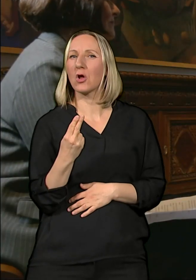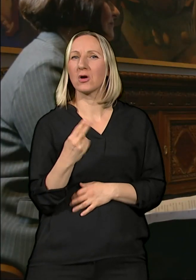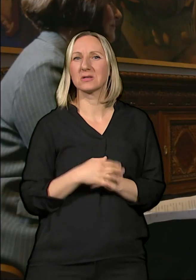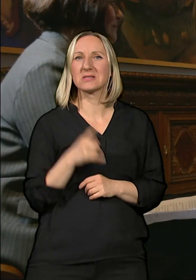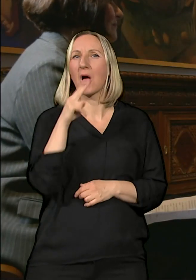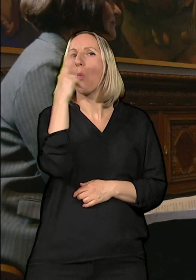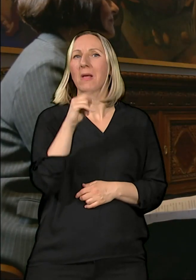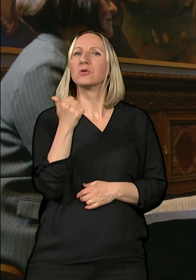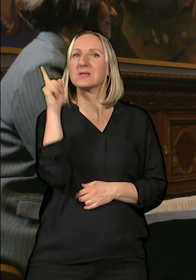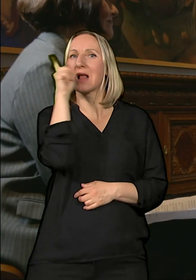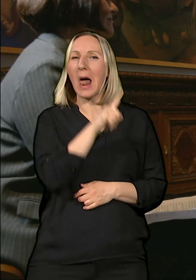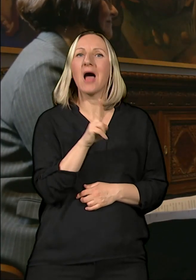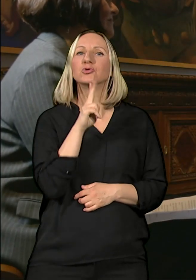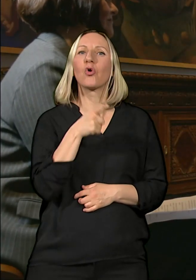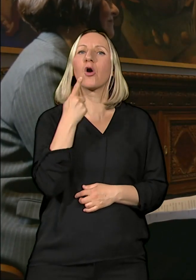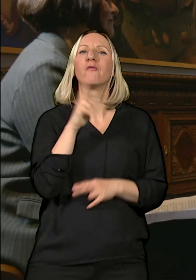jedna laž koja govori istinu.